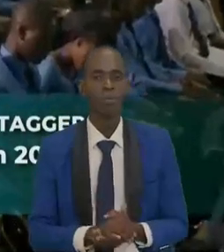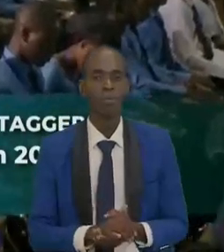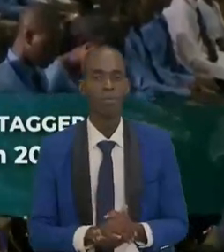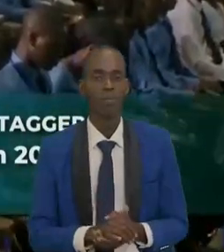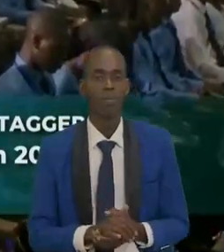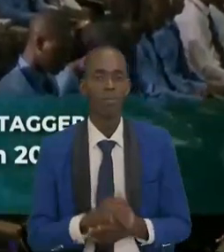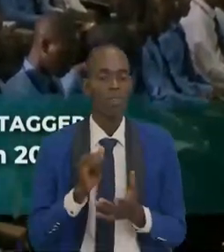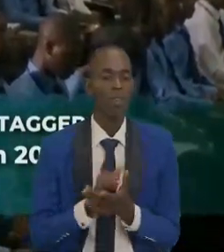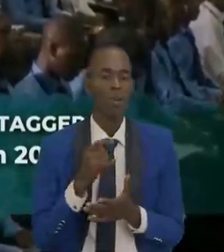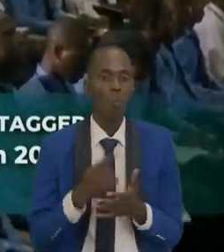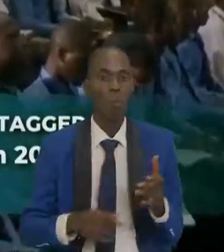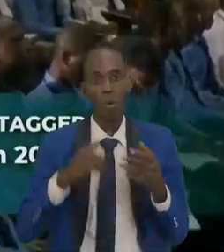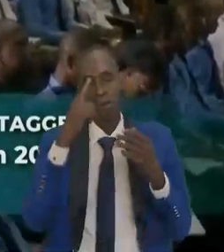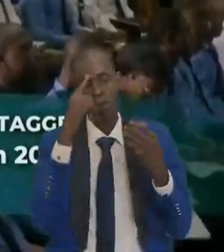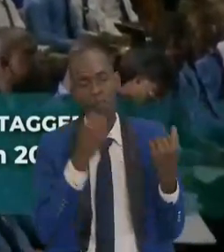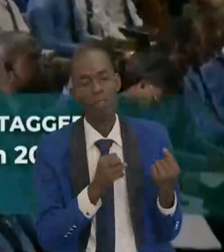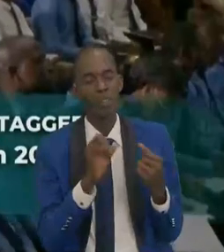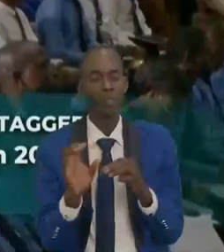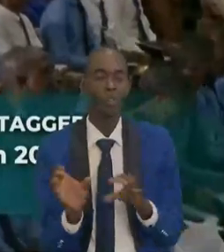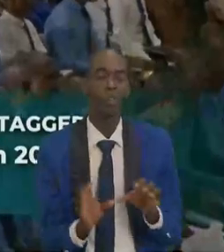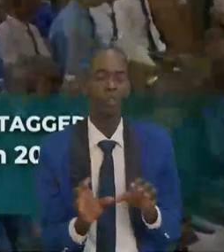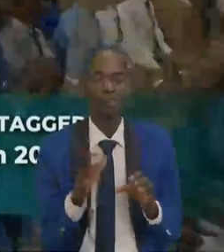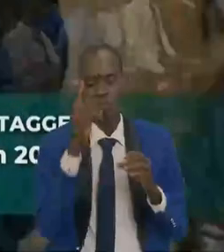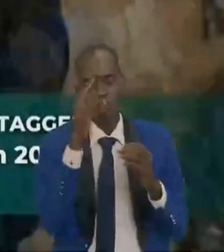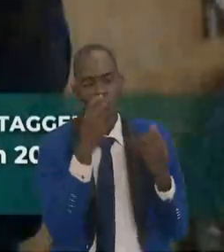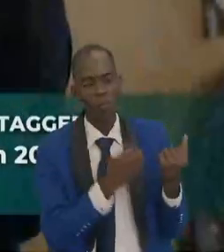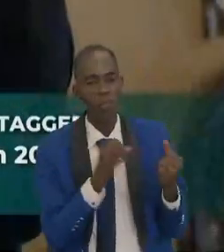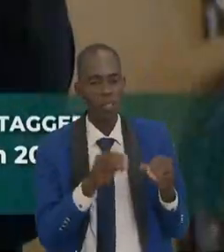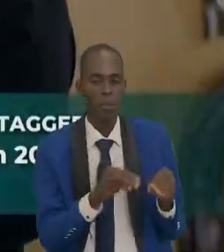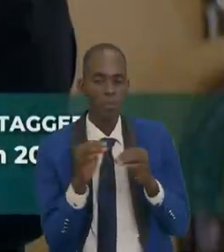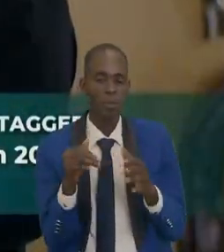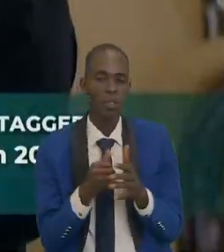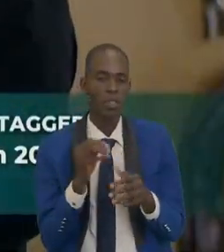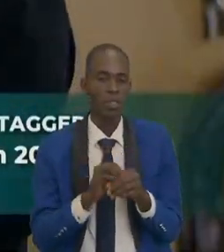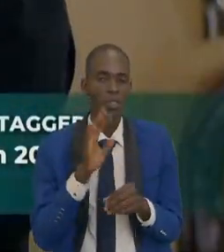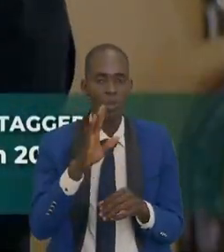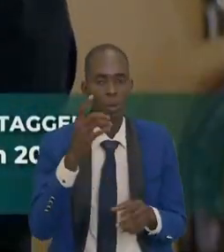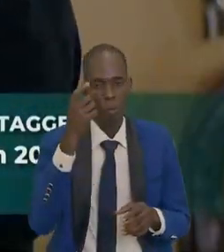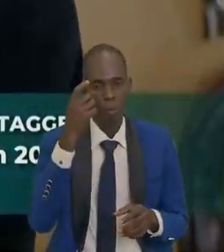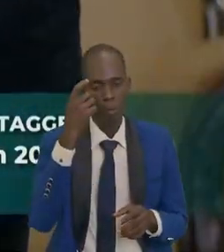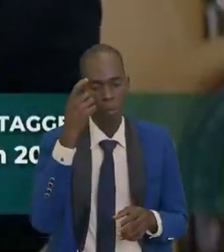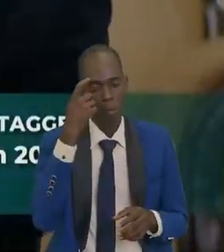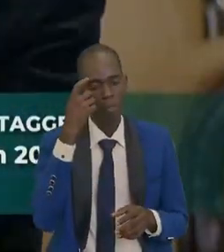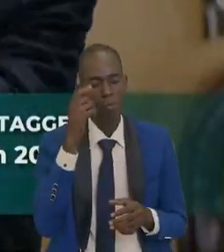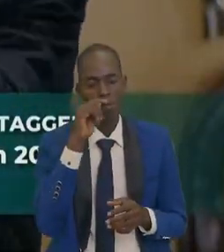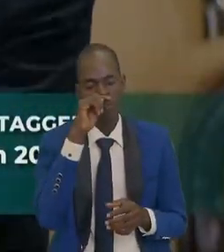C'est ce que la foi fait. La foi crée cela dans votre esprit. Et la